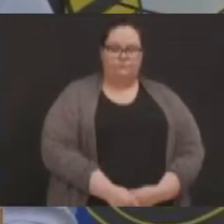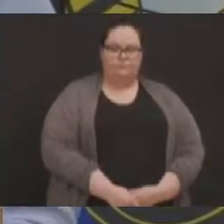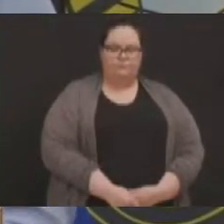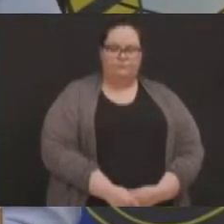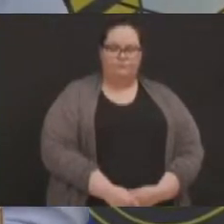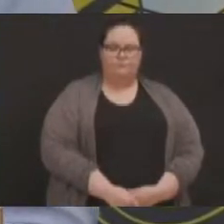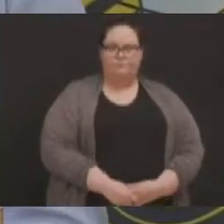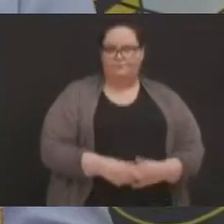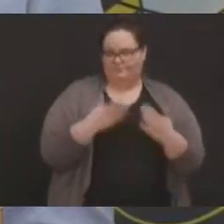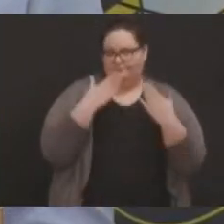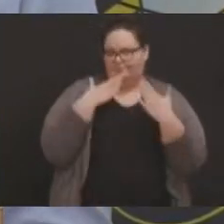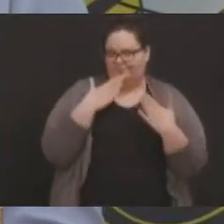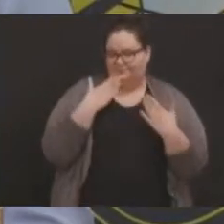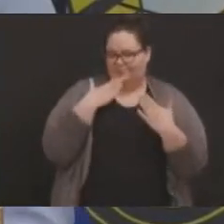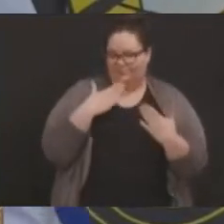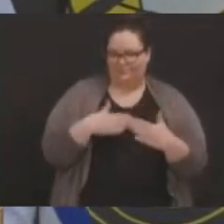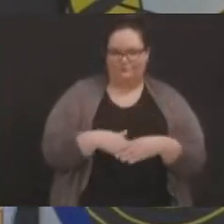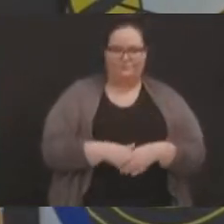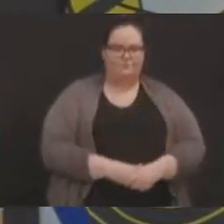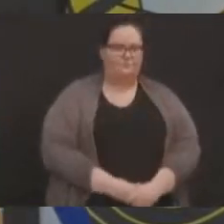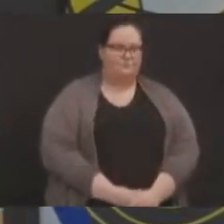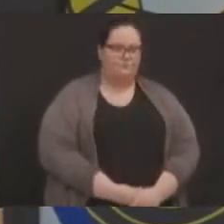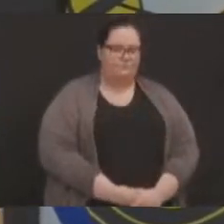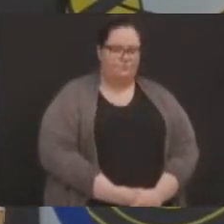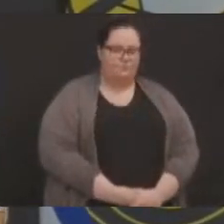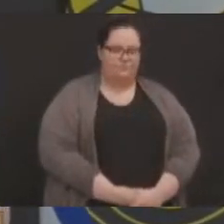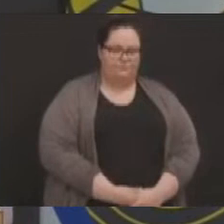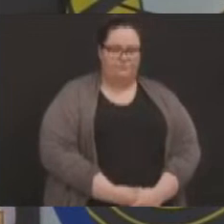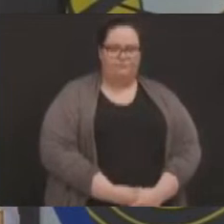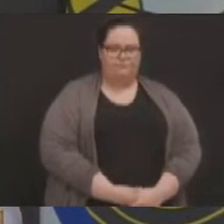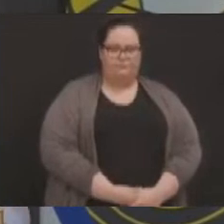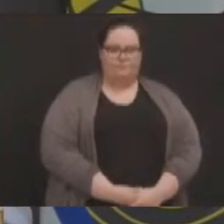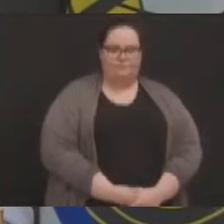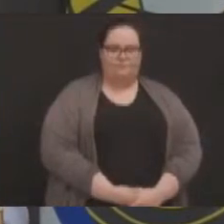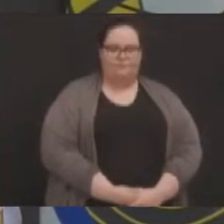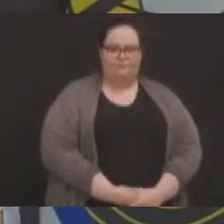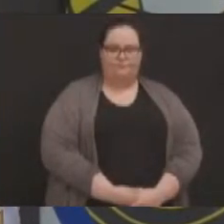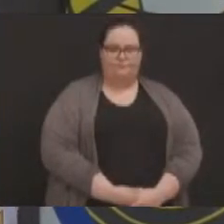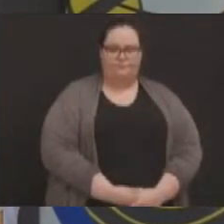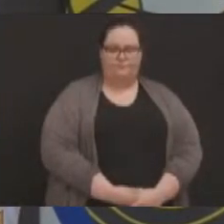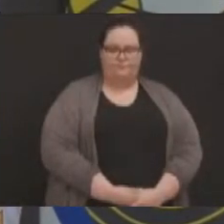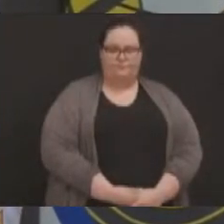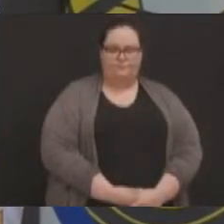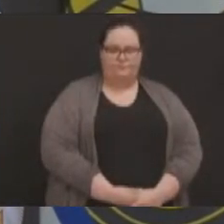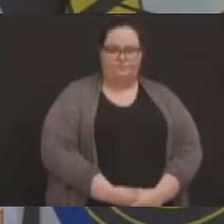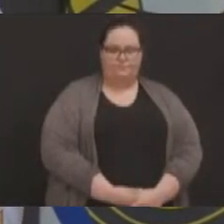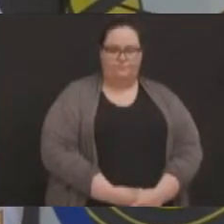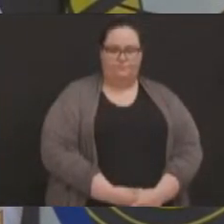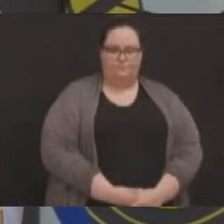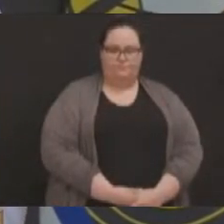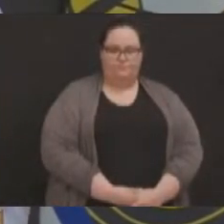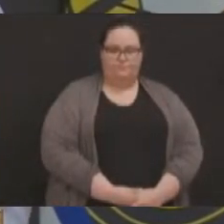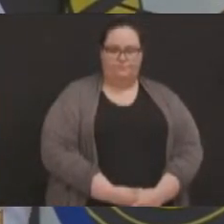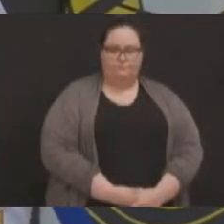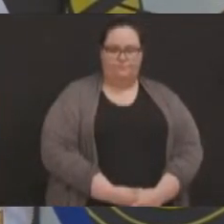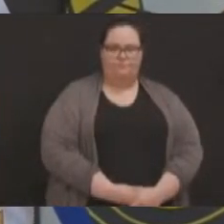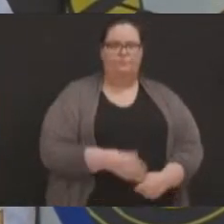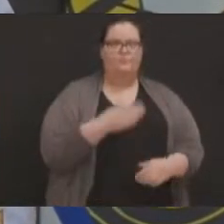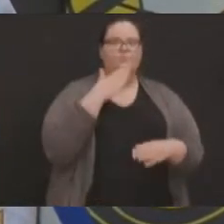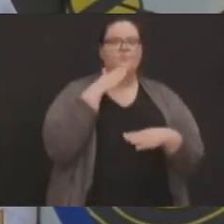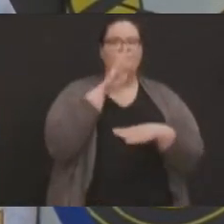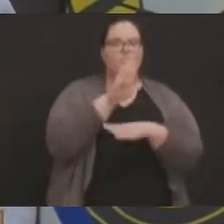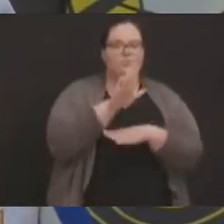Good afternoon, everyone. Bonjour à toutes et à tous. Je tiens à discuter aujourd'hui des signes